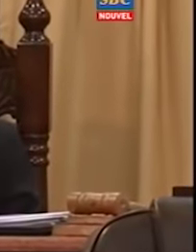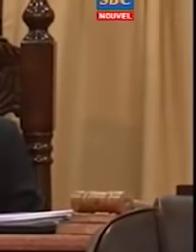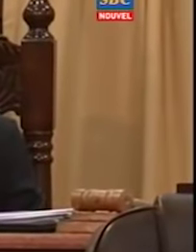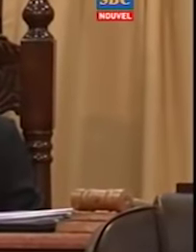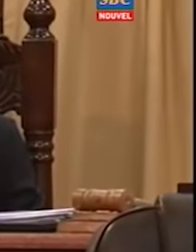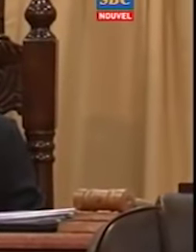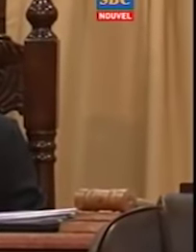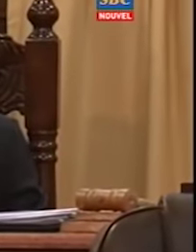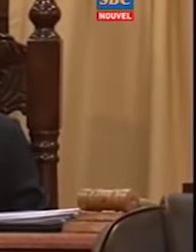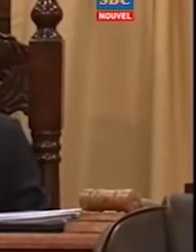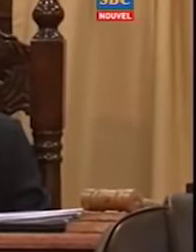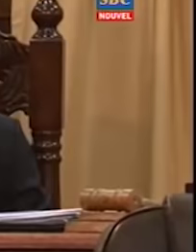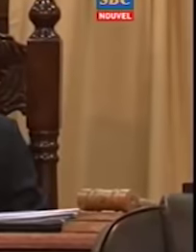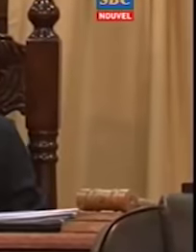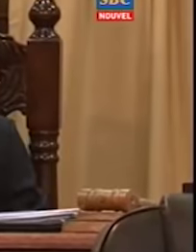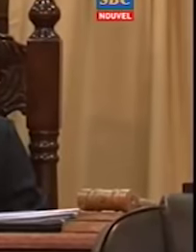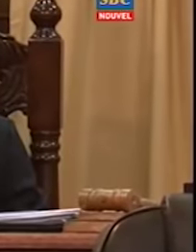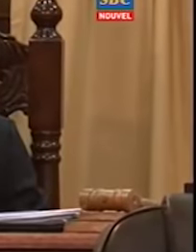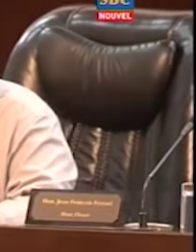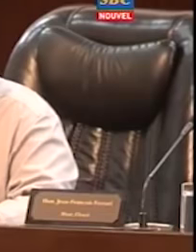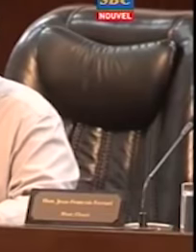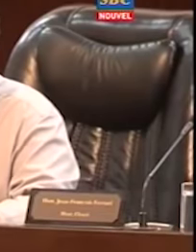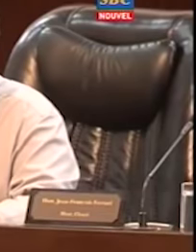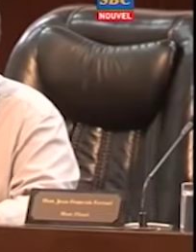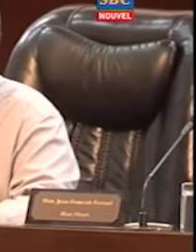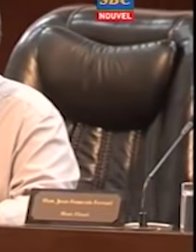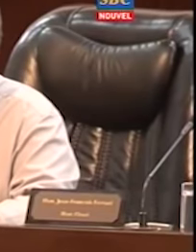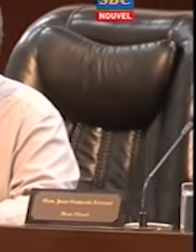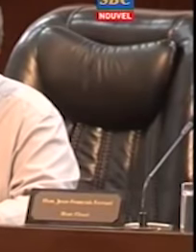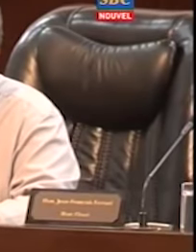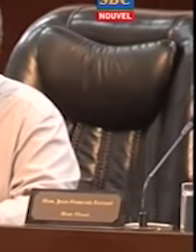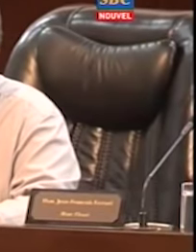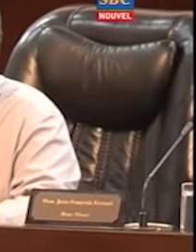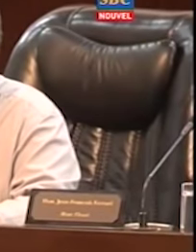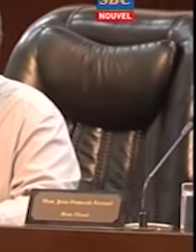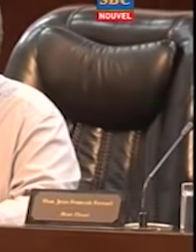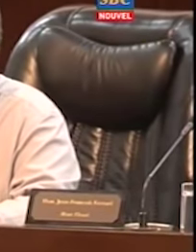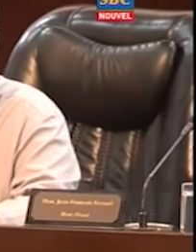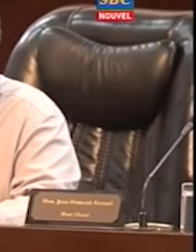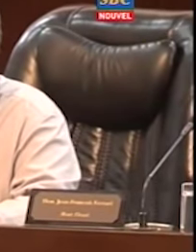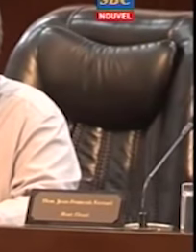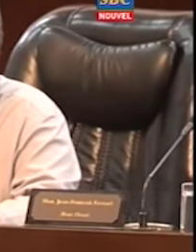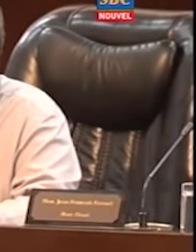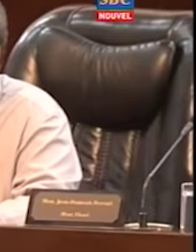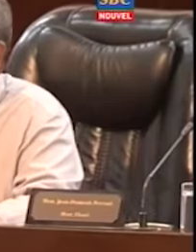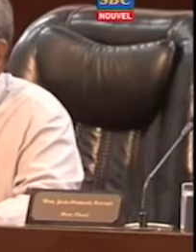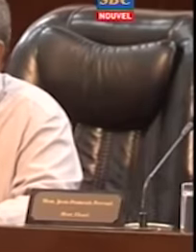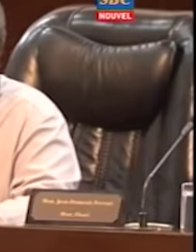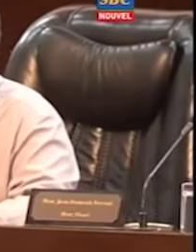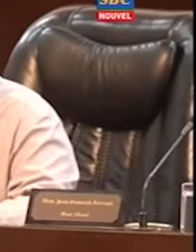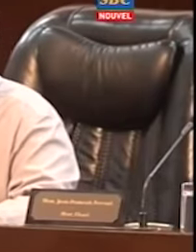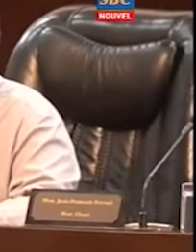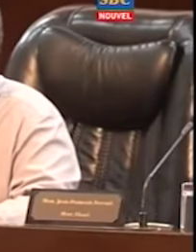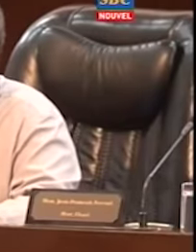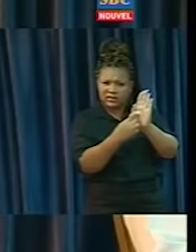de façon de faire sa décision. Si il finit de passer l'argent de budget ou si le gouvernement a besoin plus l'argent et là il demande un